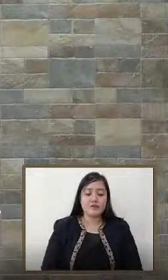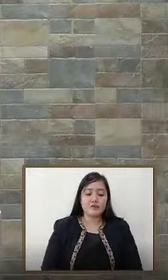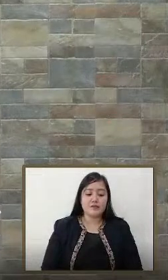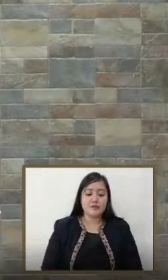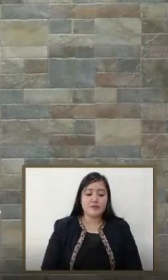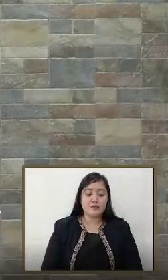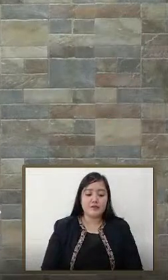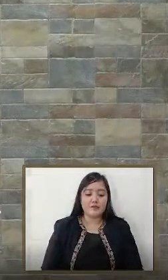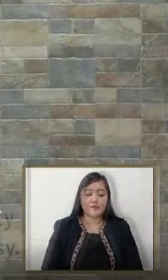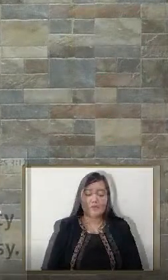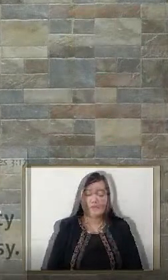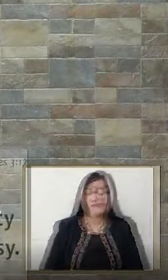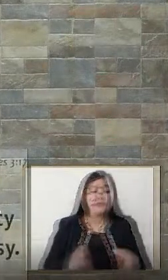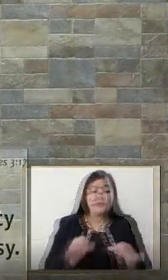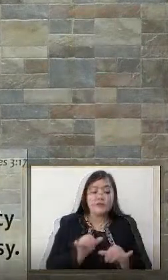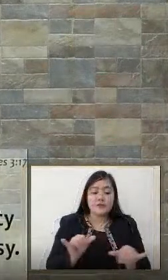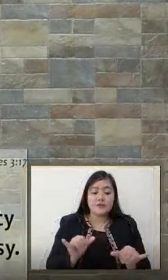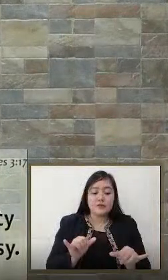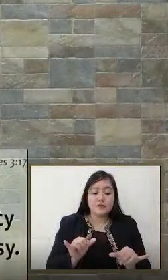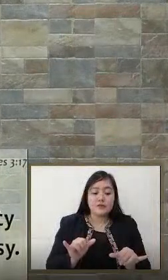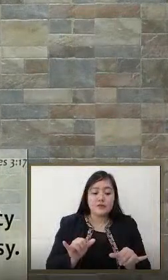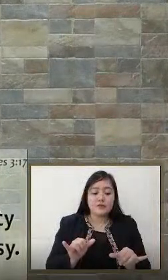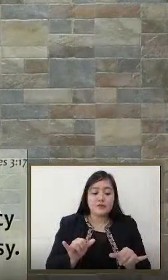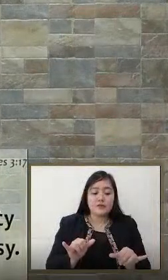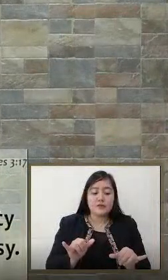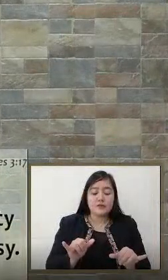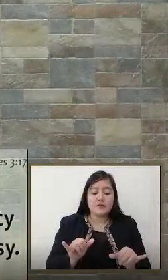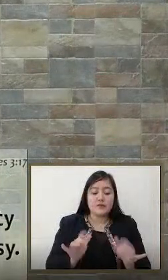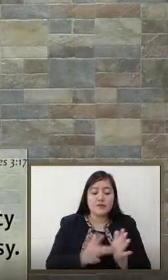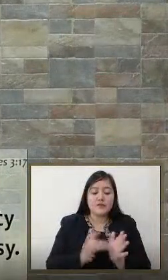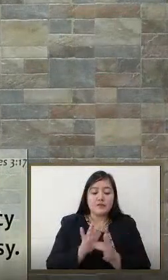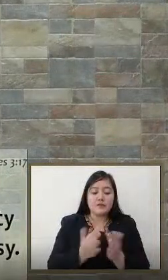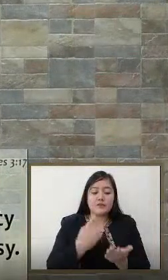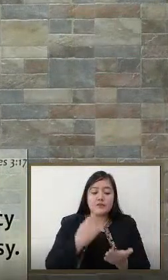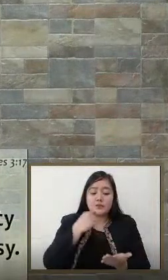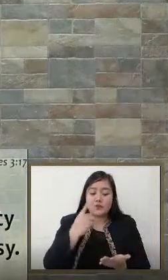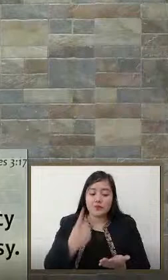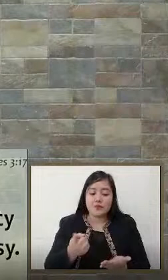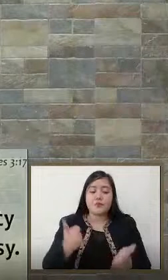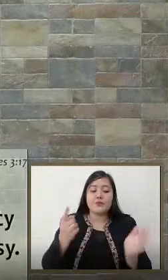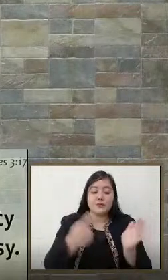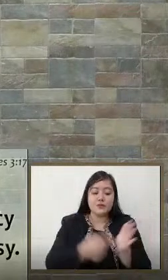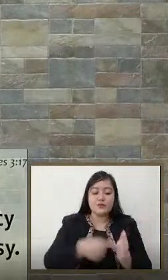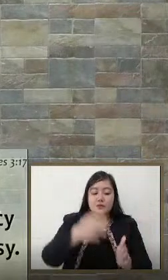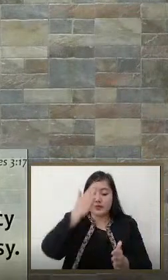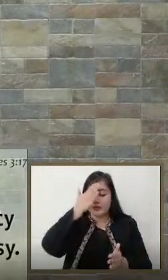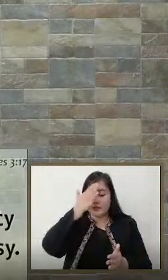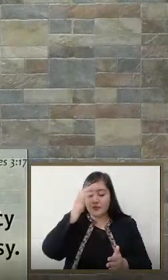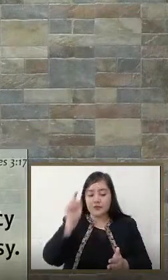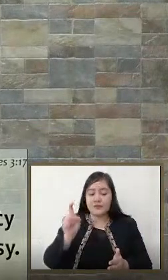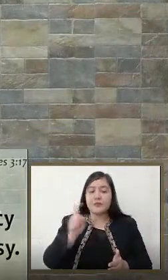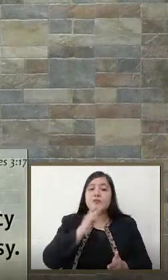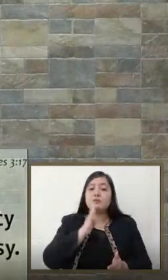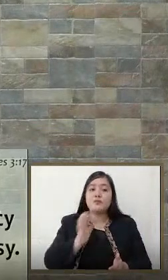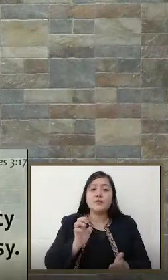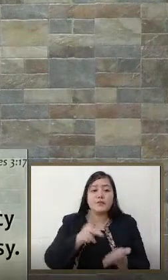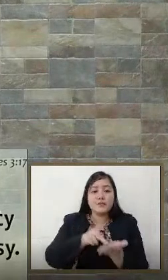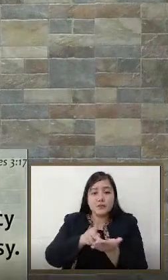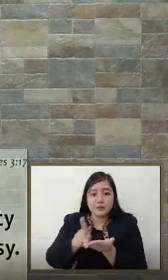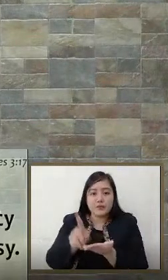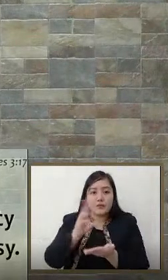See? And also what the Bible says, it must be pure and peaceable. Now listen to me now. Everyone look at this way for a